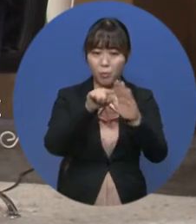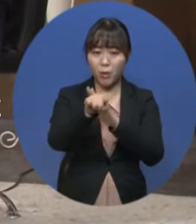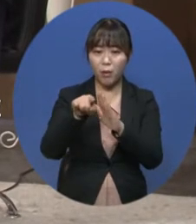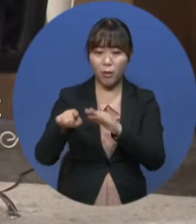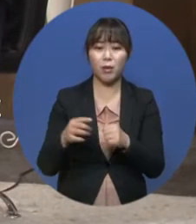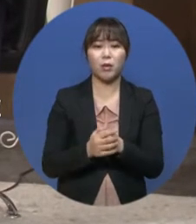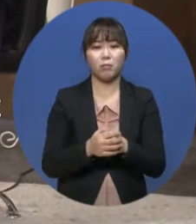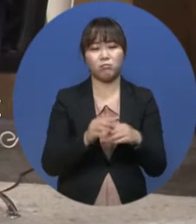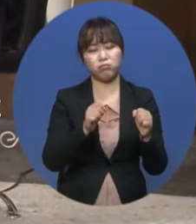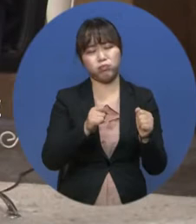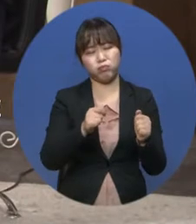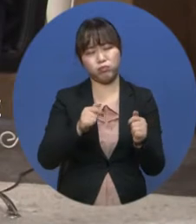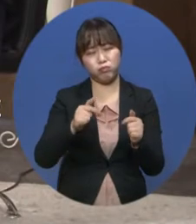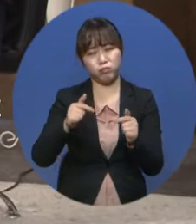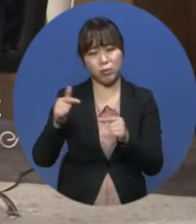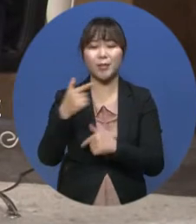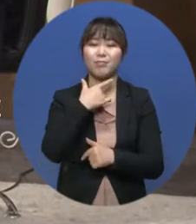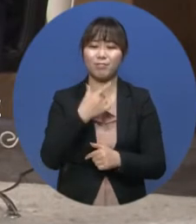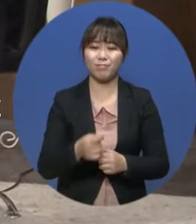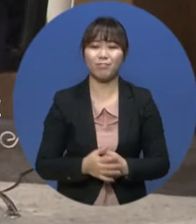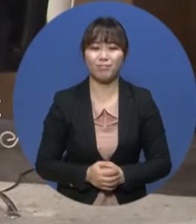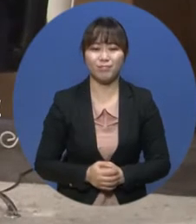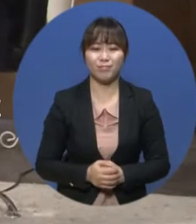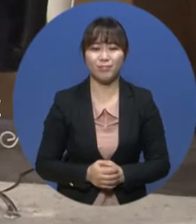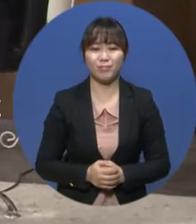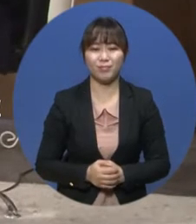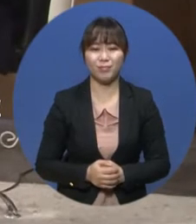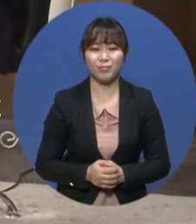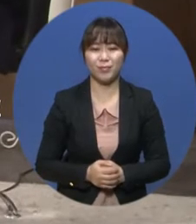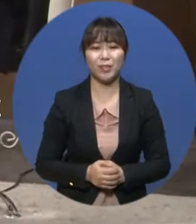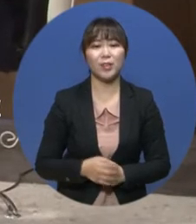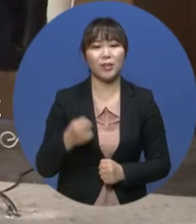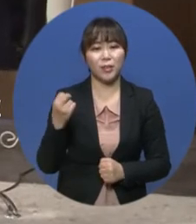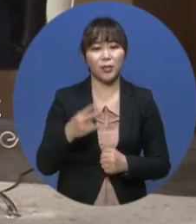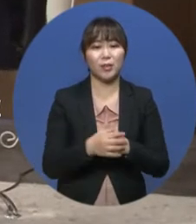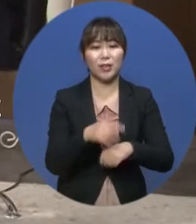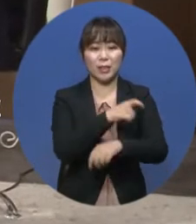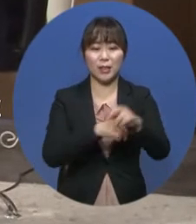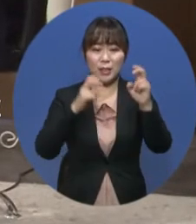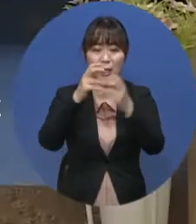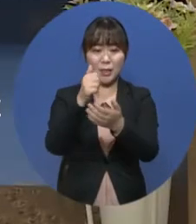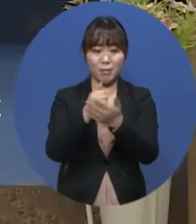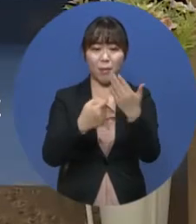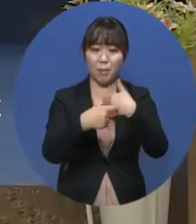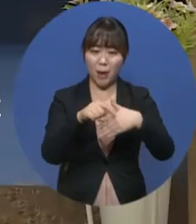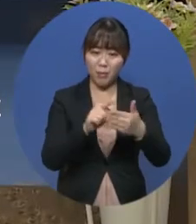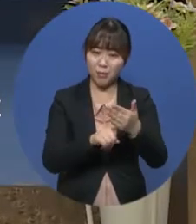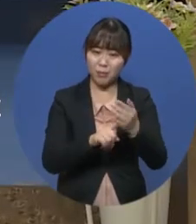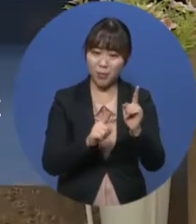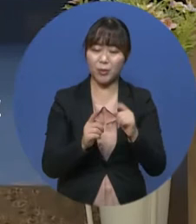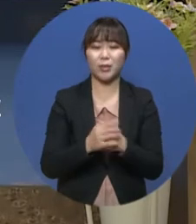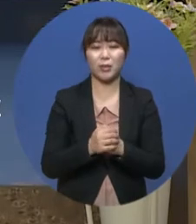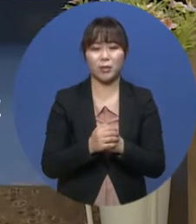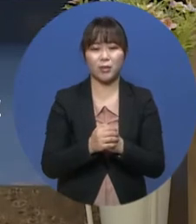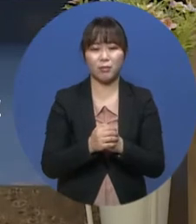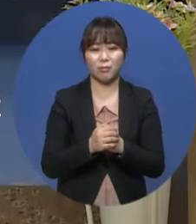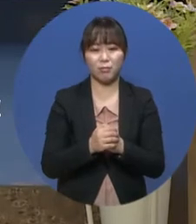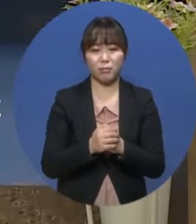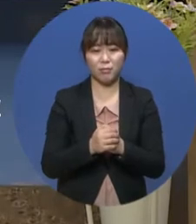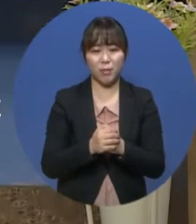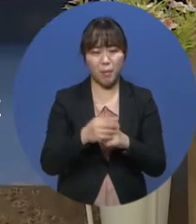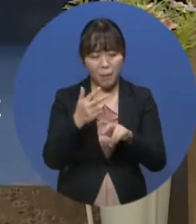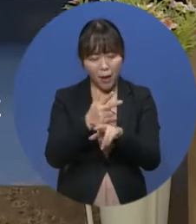제작 늘려나갈 있고 싶어요 예 해외 이제 또 이사장이 마음은 주기적으로 계속